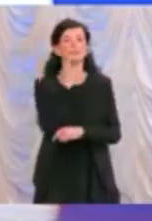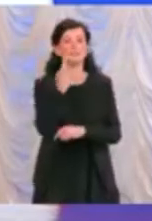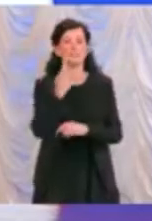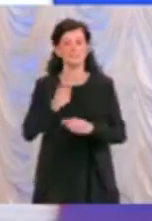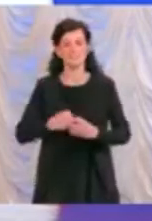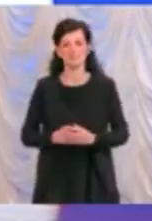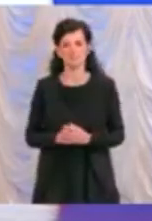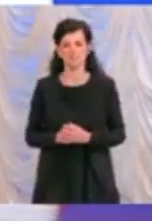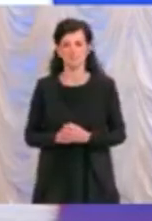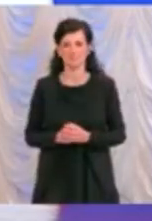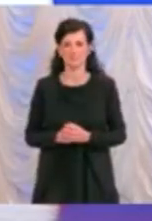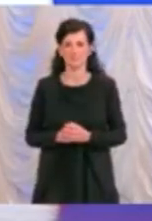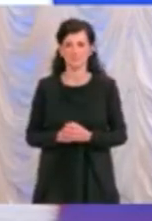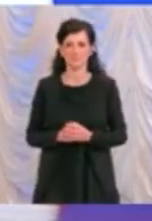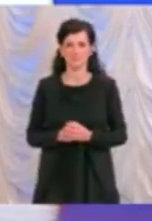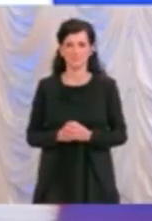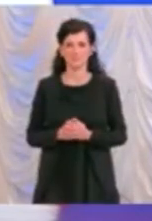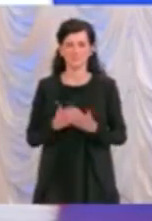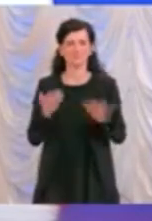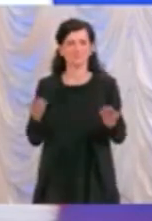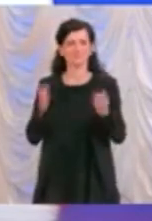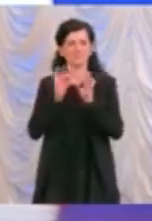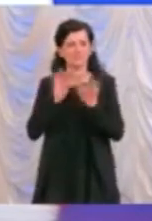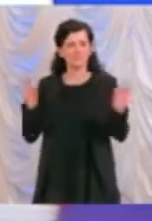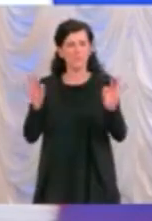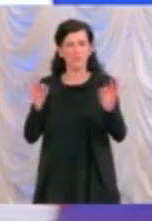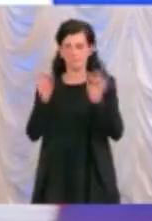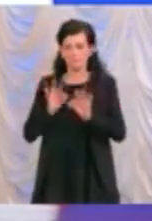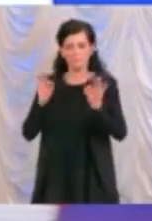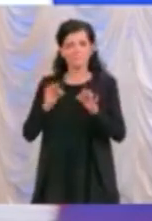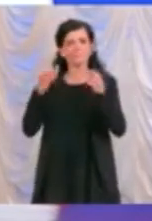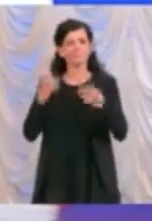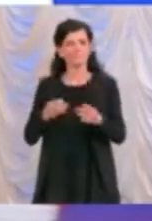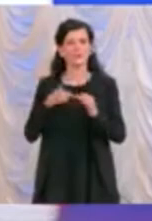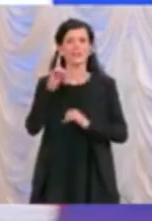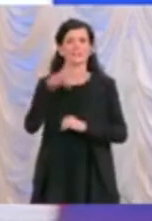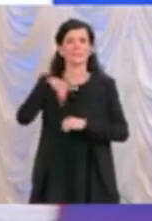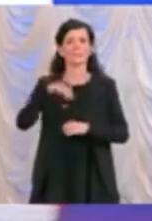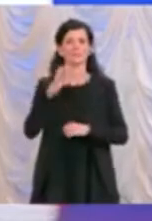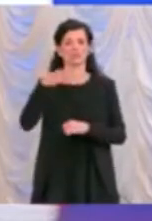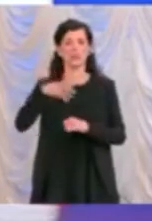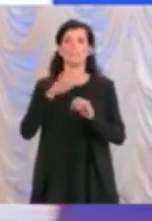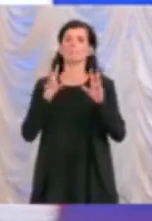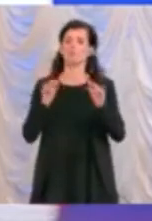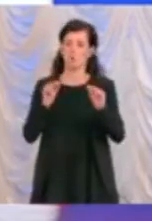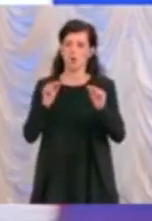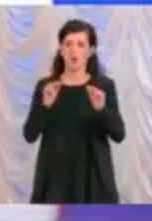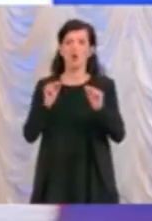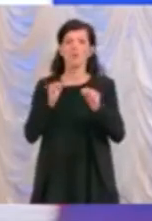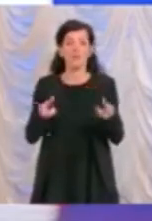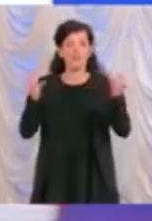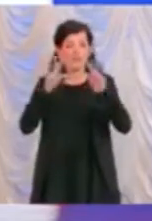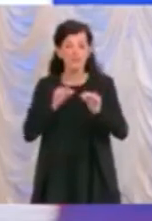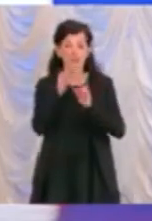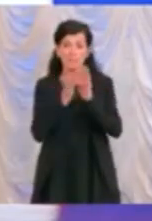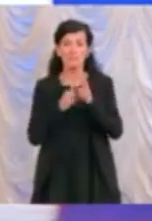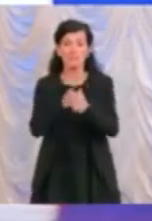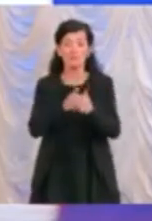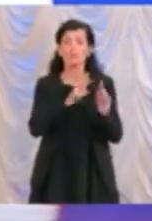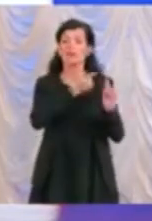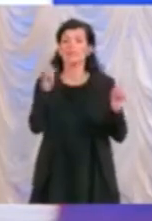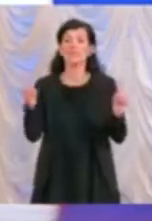appena predisposto un nuovo dpcm con cui proroghiamo le misure restrittive sino al 3